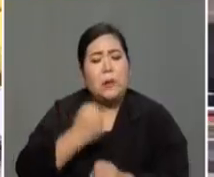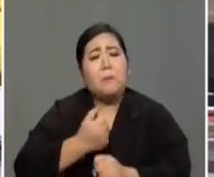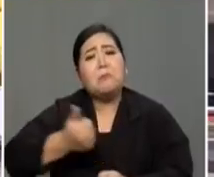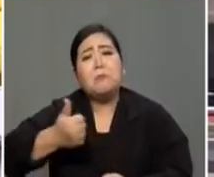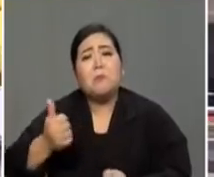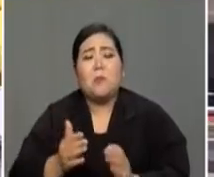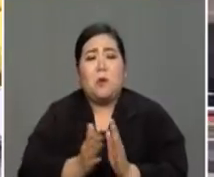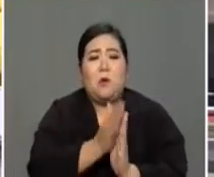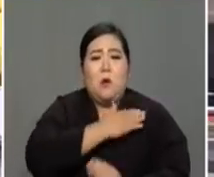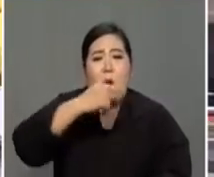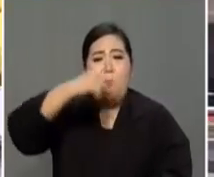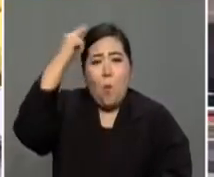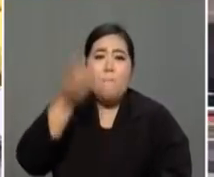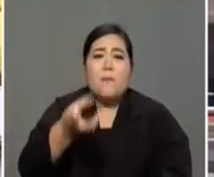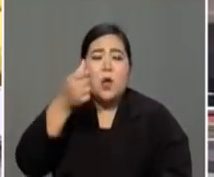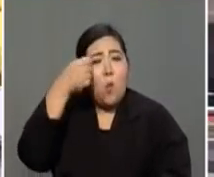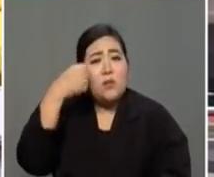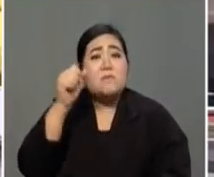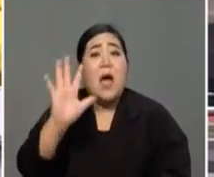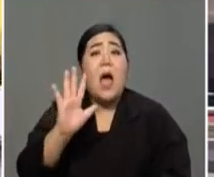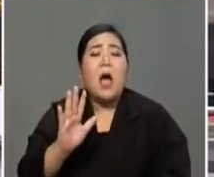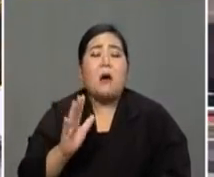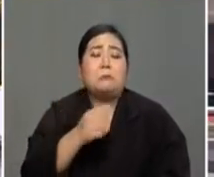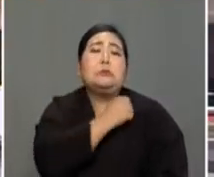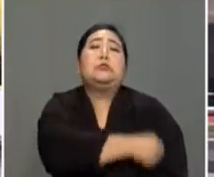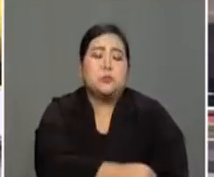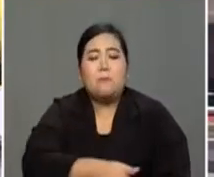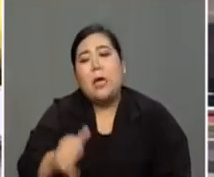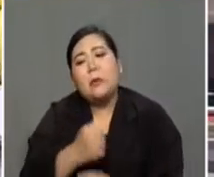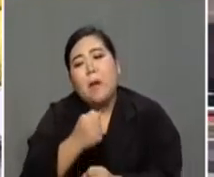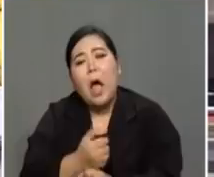นะบวชก็15วันก็สึกแล้วนะ หลวงพ่อก็เรียกแล้วเรียกอีกมาวัดมังโยมเ